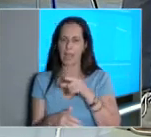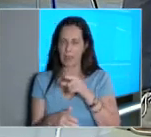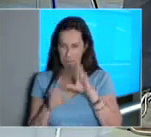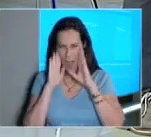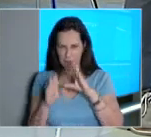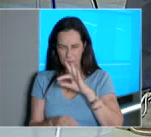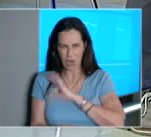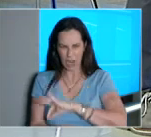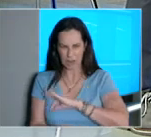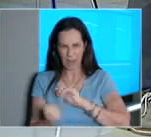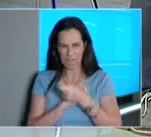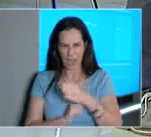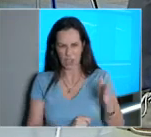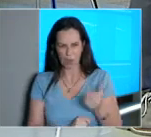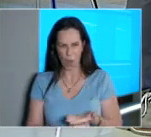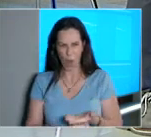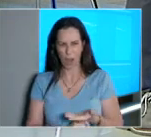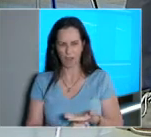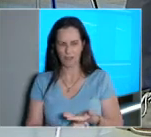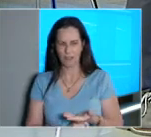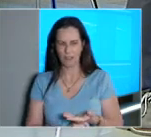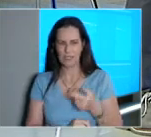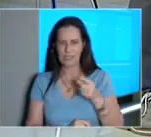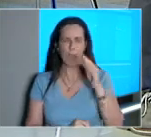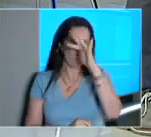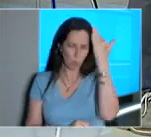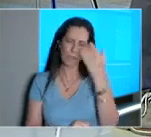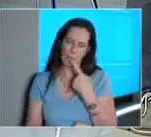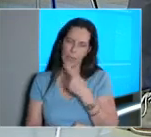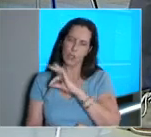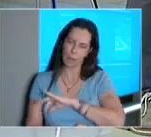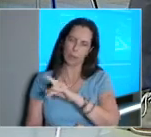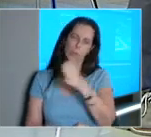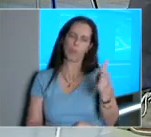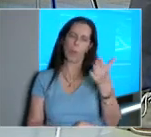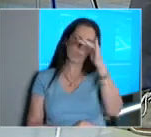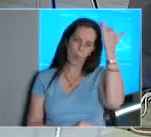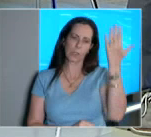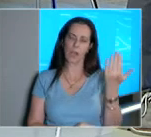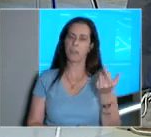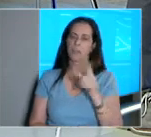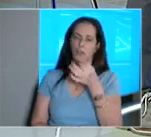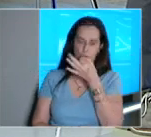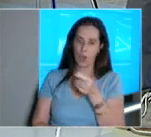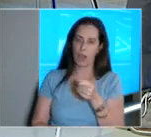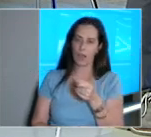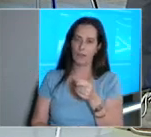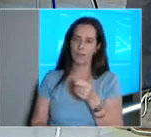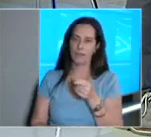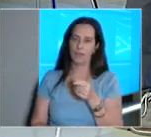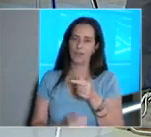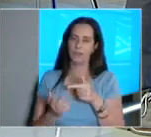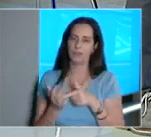קונים את זה שליברמן הפך להיות שמאלן, או שזה מוגזם מדי להדביק לליברמן שהוא שמאלן? זה לא שנייה שהוא שמאלן, אבל